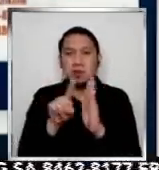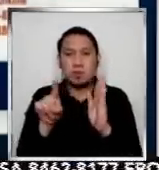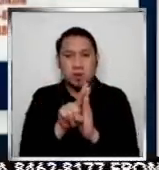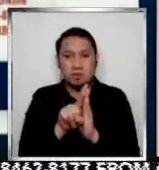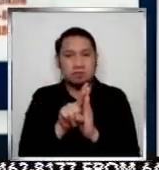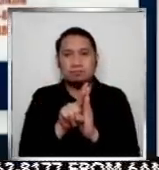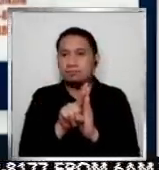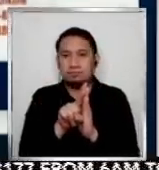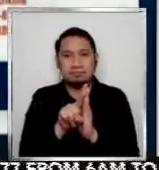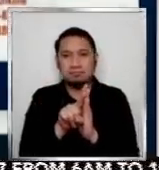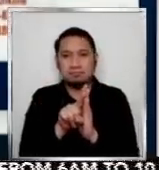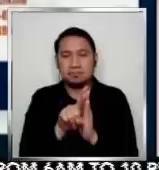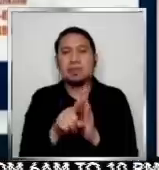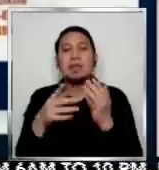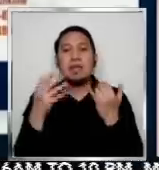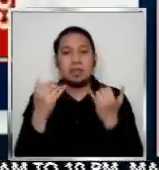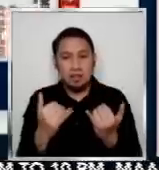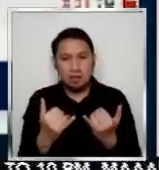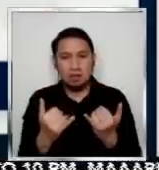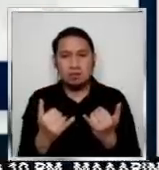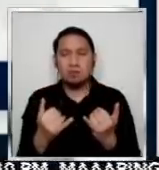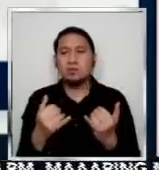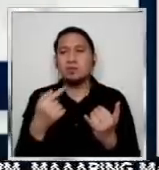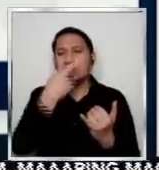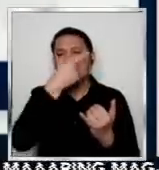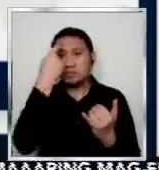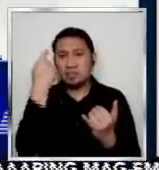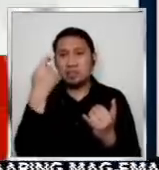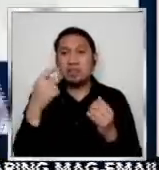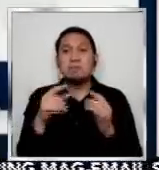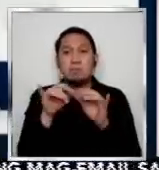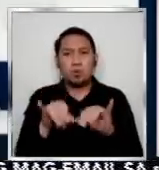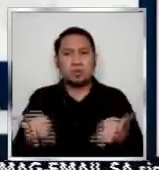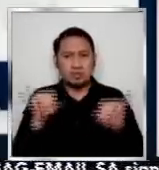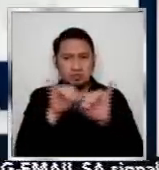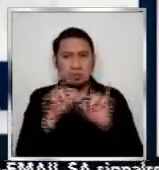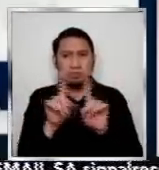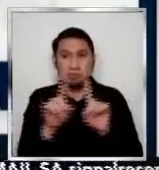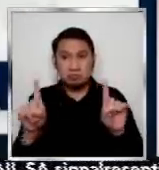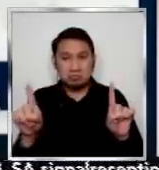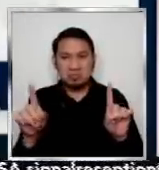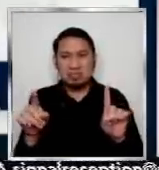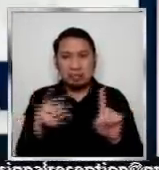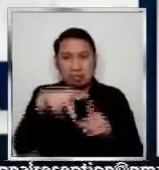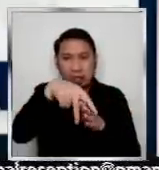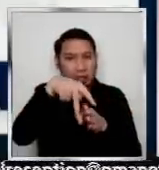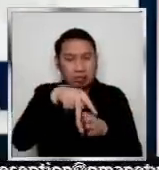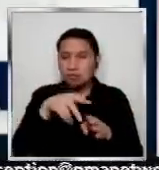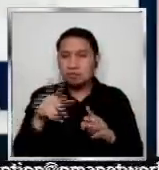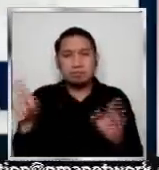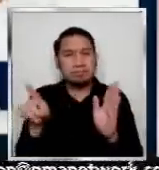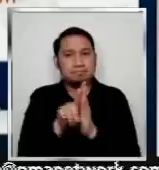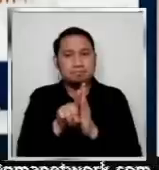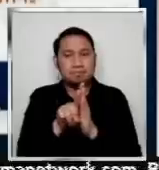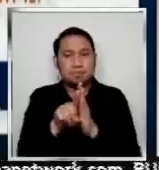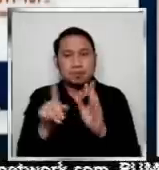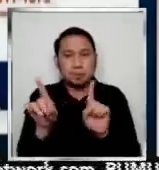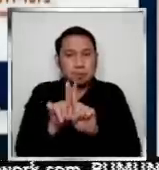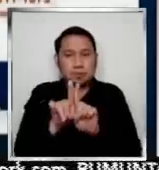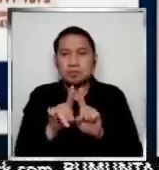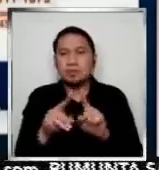ang una, violation talaga sa physical distancing. And siguro po, wini-weigh nila yung pros and cons. At sa ngayon, hindi pa po